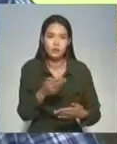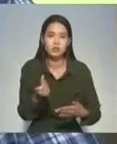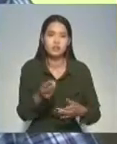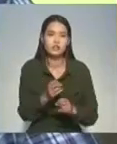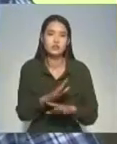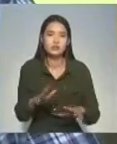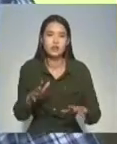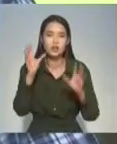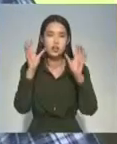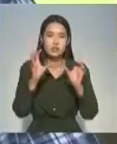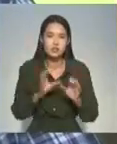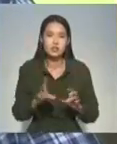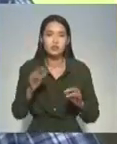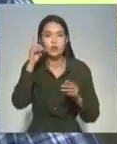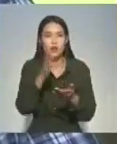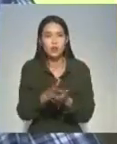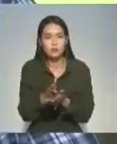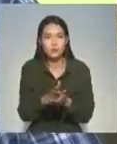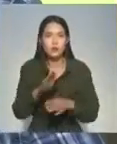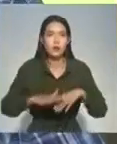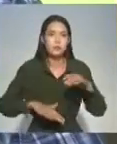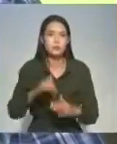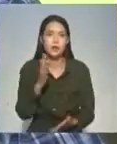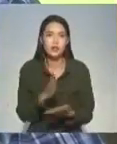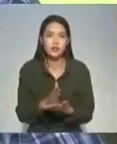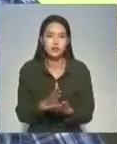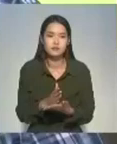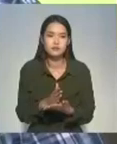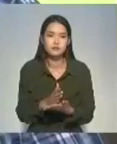не только законодательство, но и политическая практика.